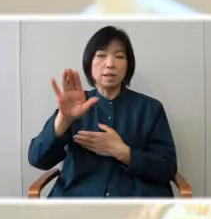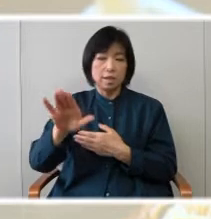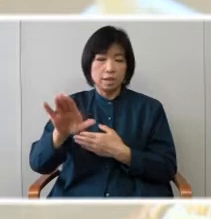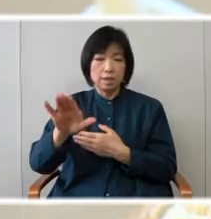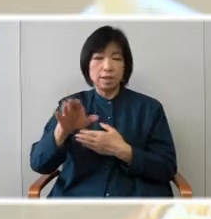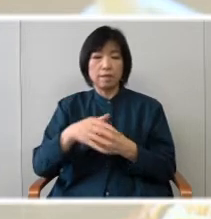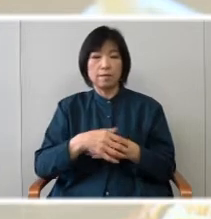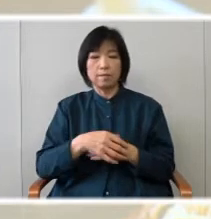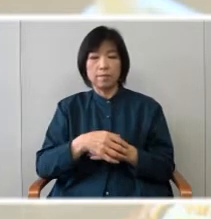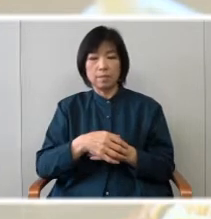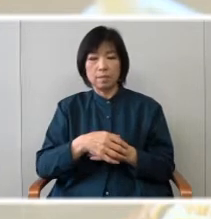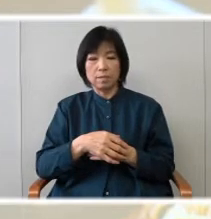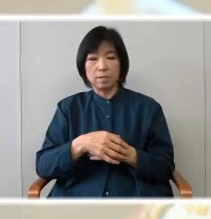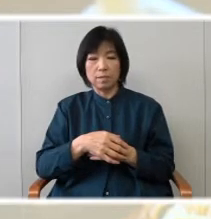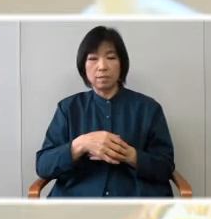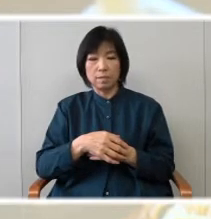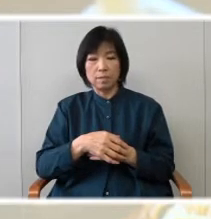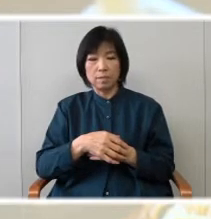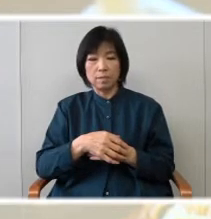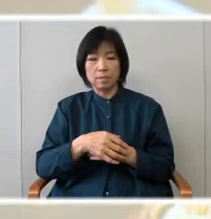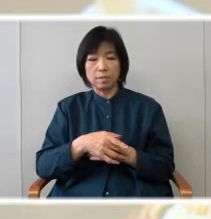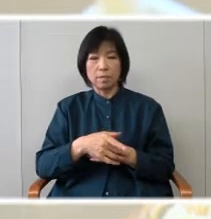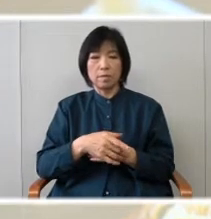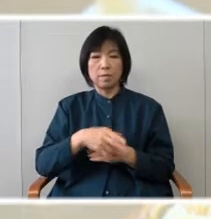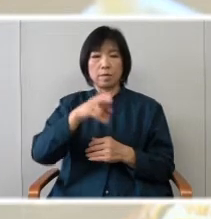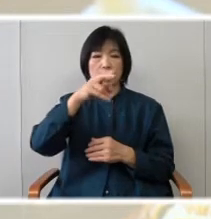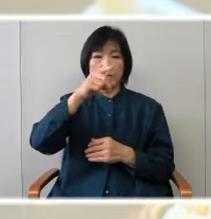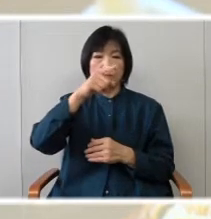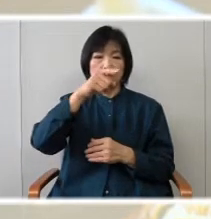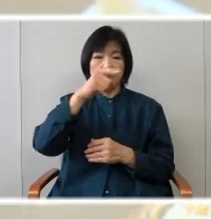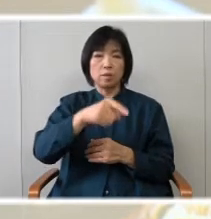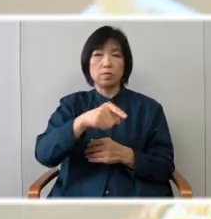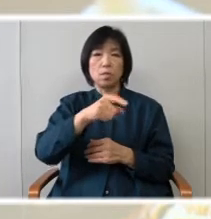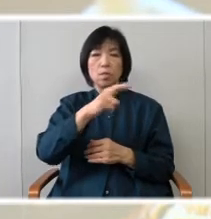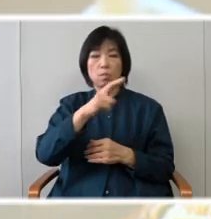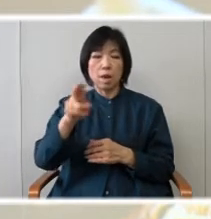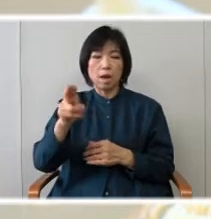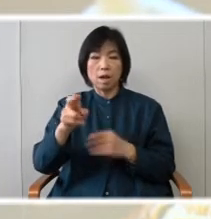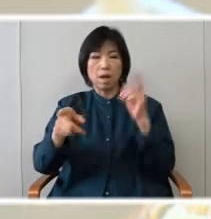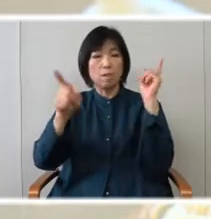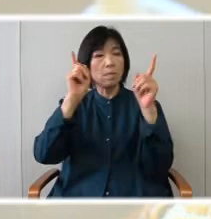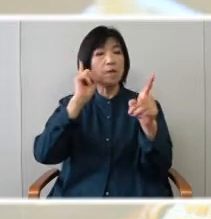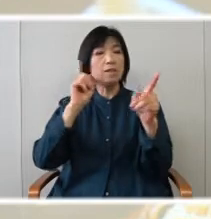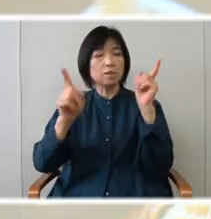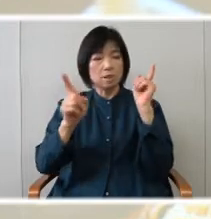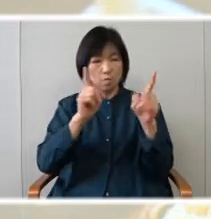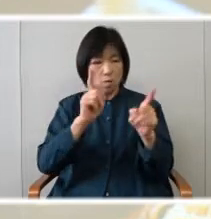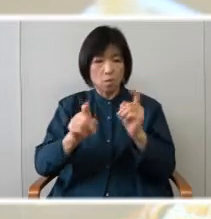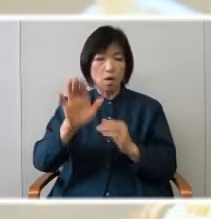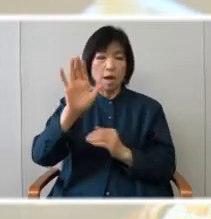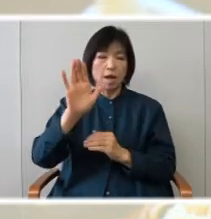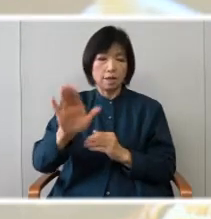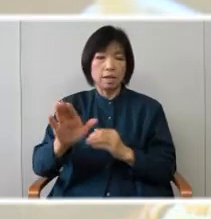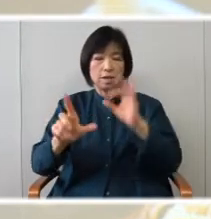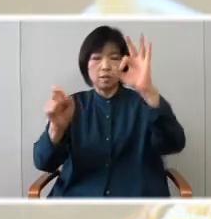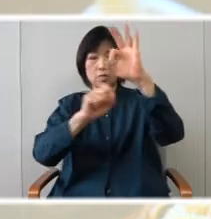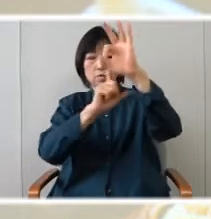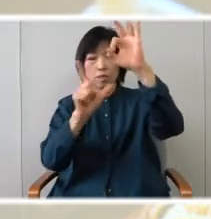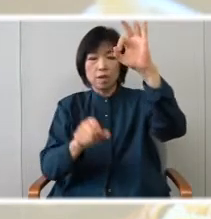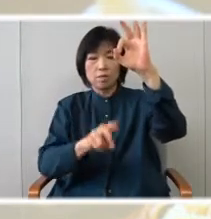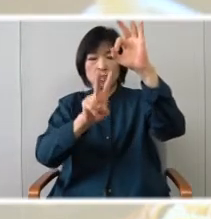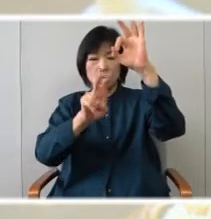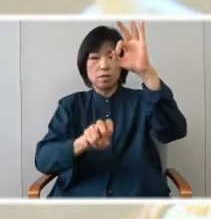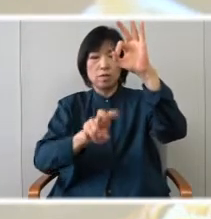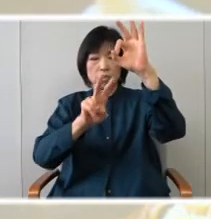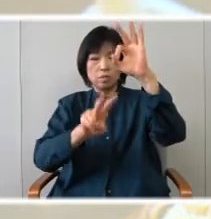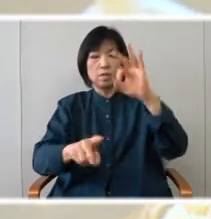それから行者そばが10月の16日で、10月の22日ですけども、これ美